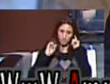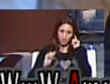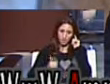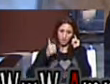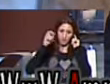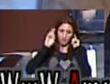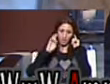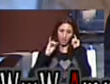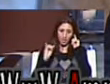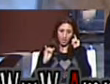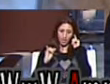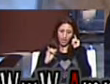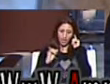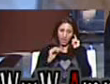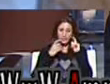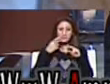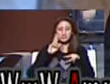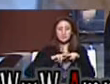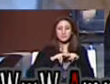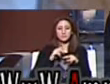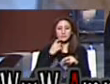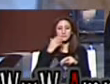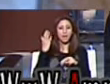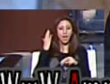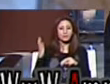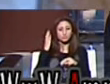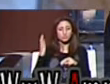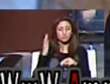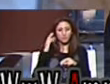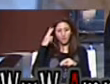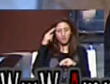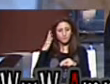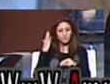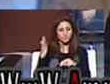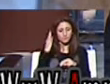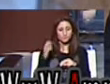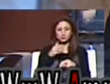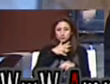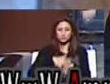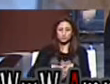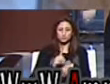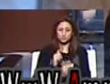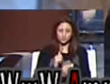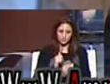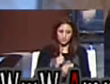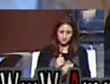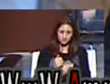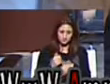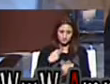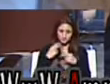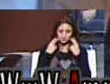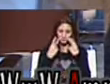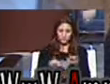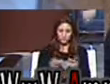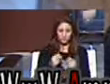اتفاق مسبق اثناء مداخله تليفونيه اللي فضلته معانا منذ تقريبا اسبوعين. فوجئت